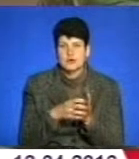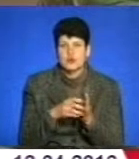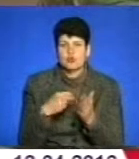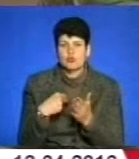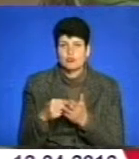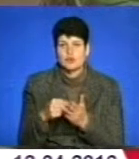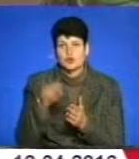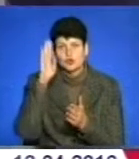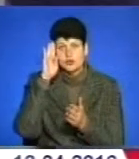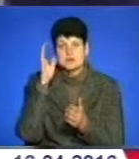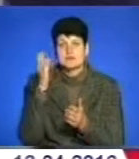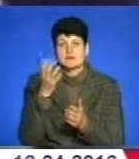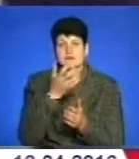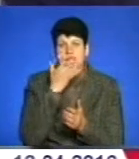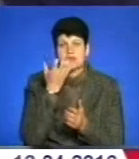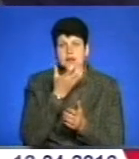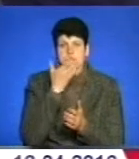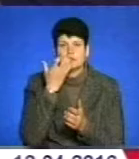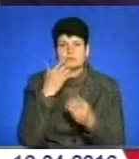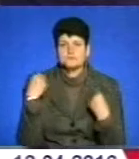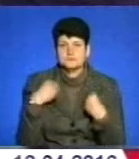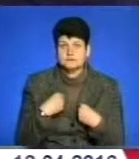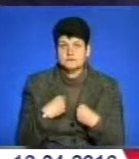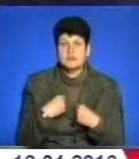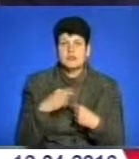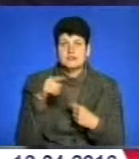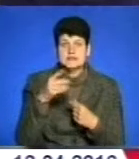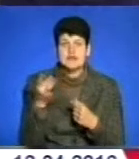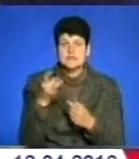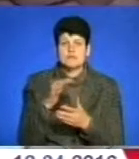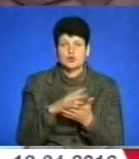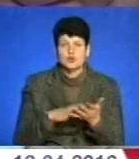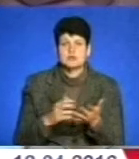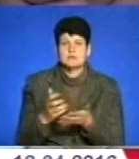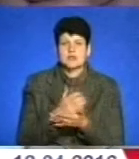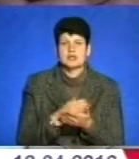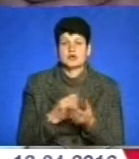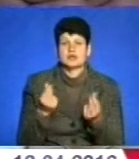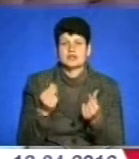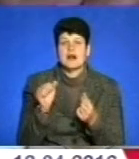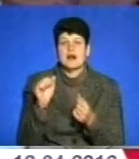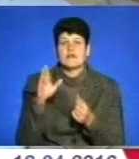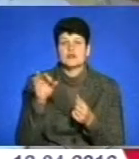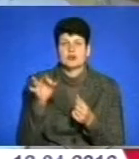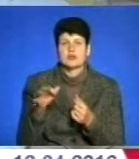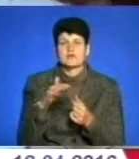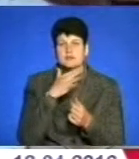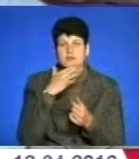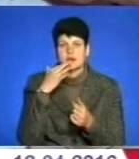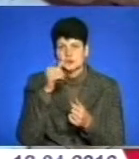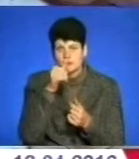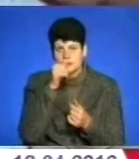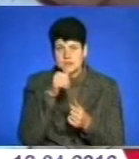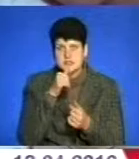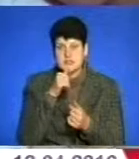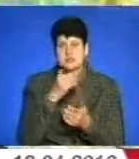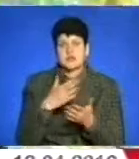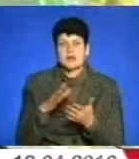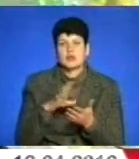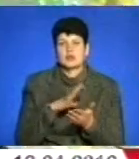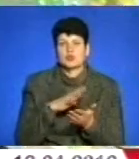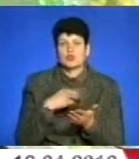термобілизну, термоактивну. Цього разу волонтери продовжать збирати кошти на авто, яке вже кілька місяців на передовій і було придбане у борг.